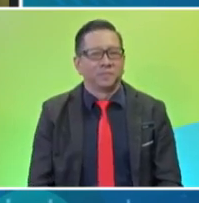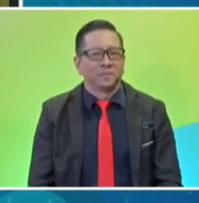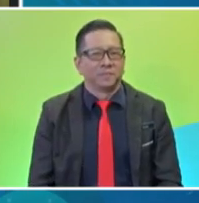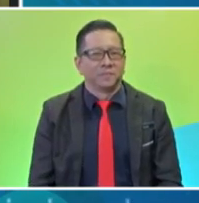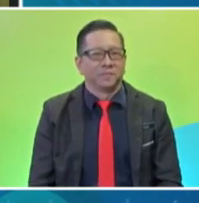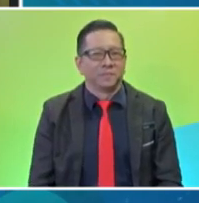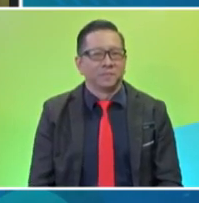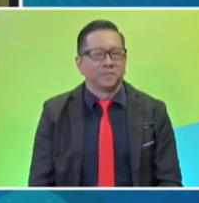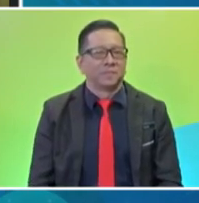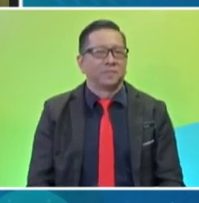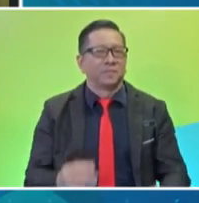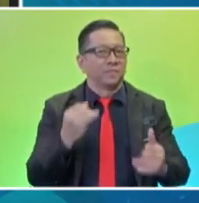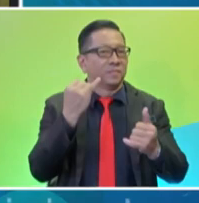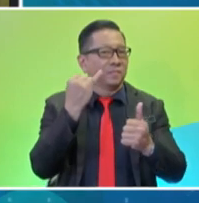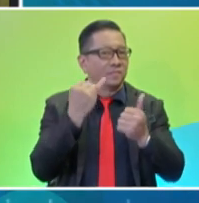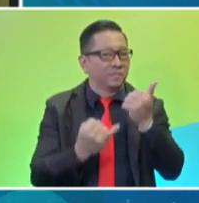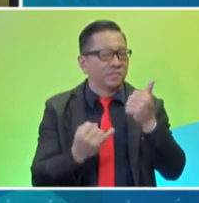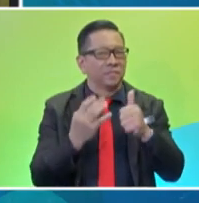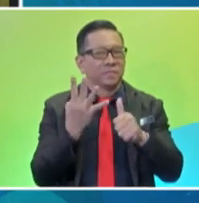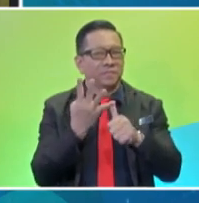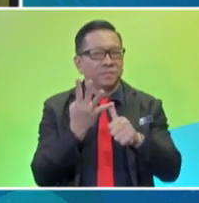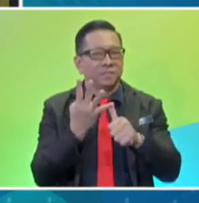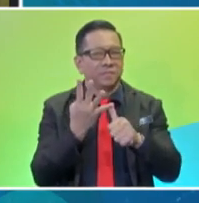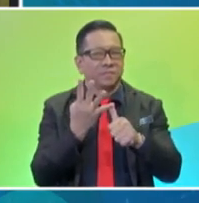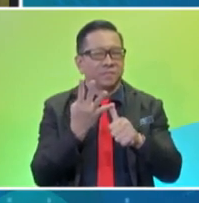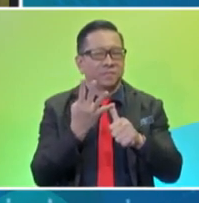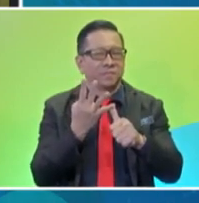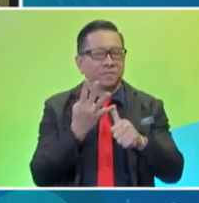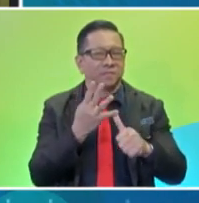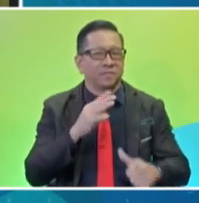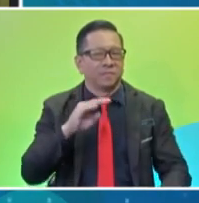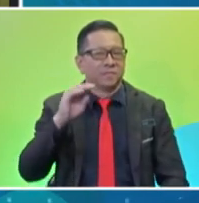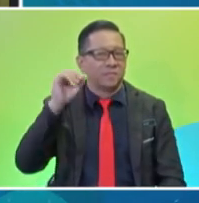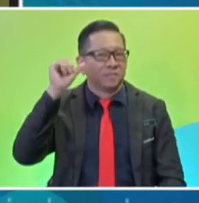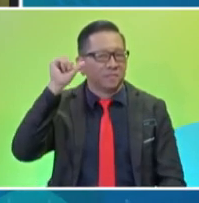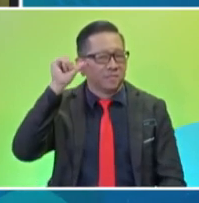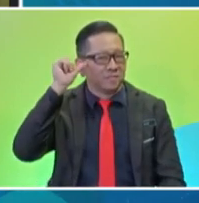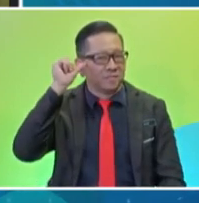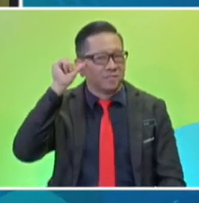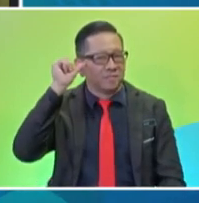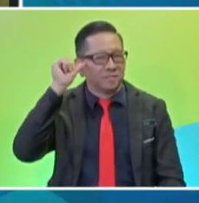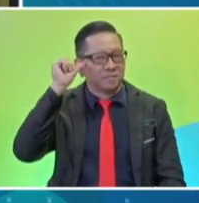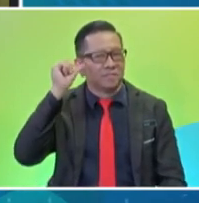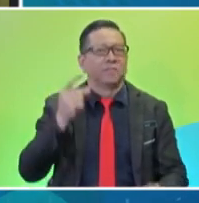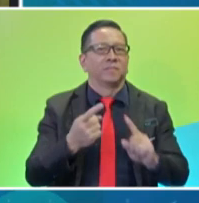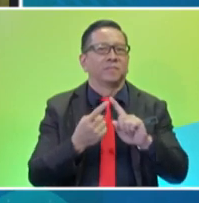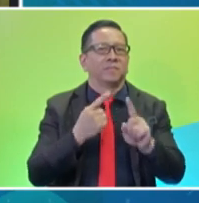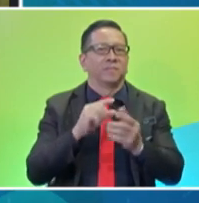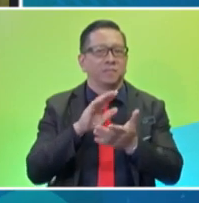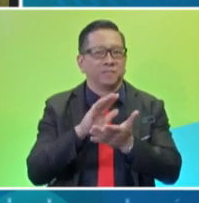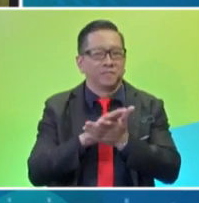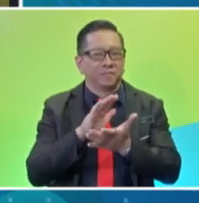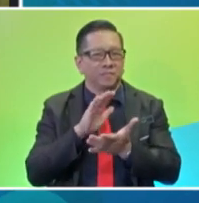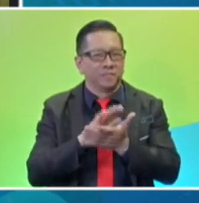dan yang terakhir Adik ini Aiman hari ini Muhammad Anwar dari SQ sarjana